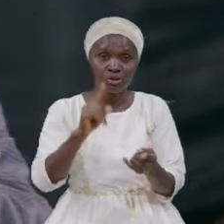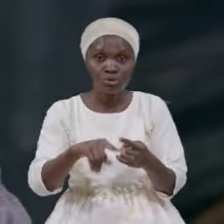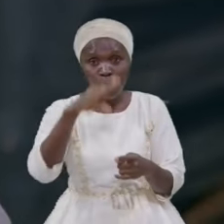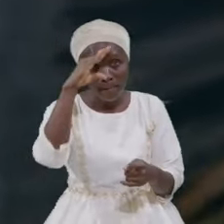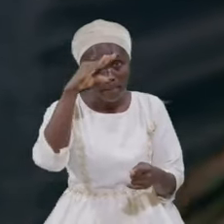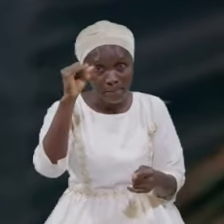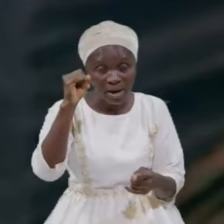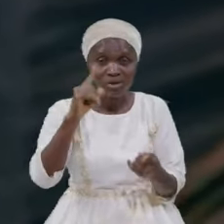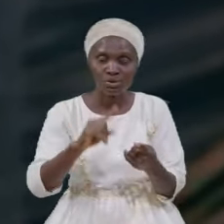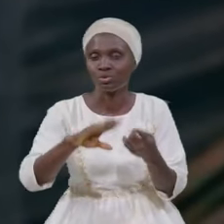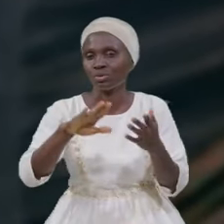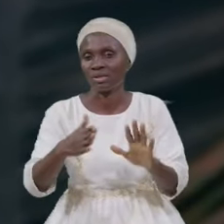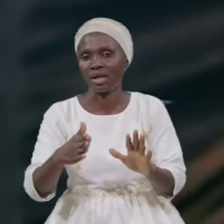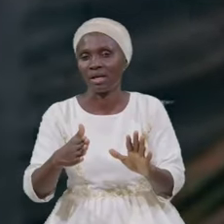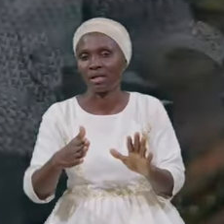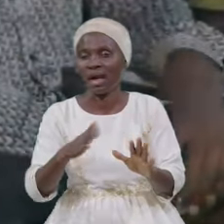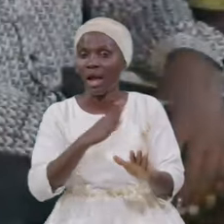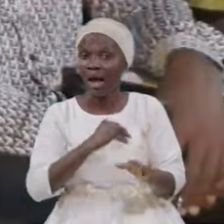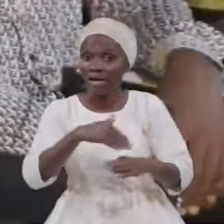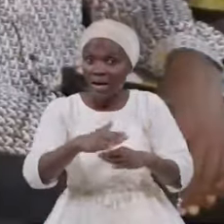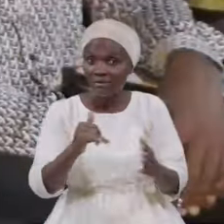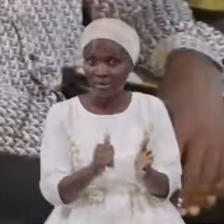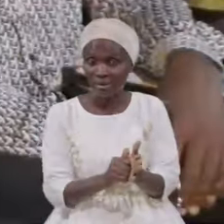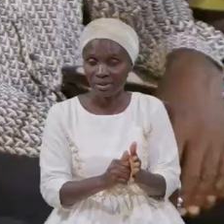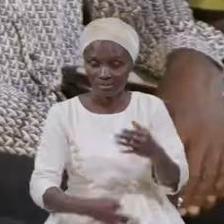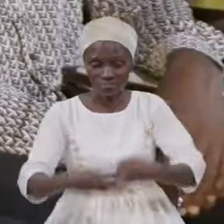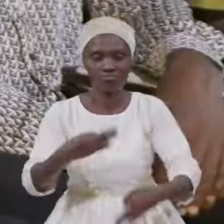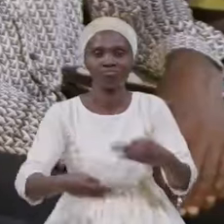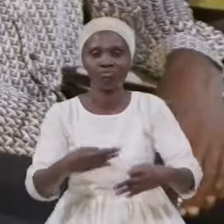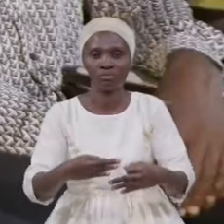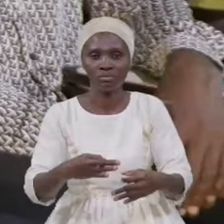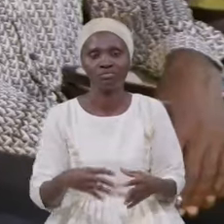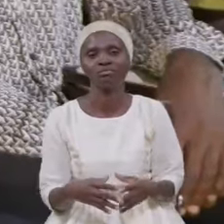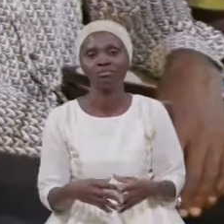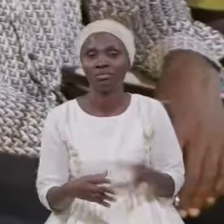jugement. Est-ce que tu as entendu cela? Dis oui.